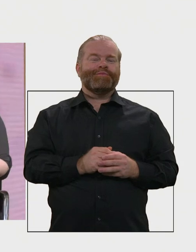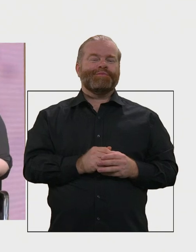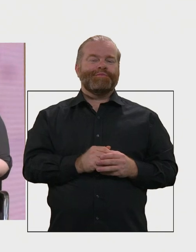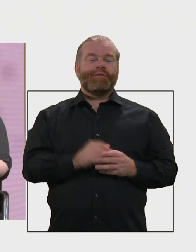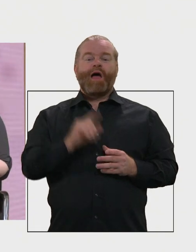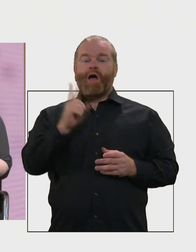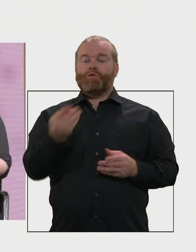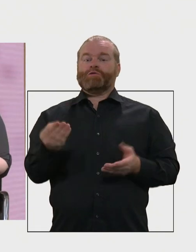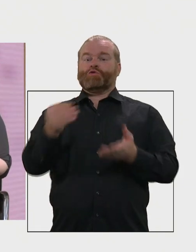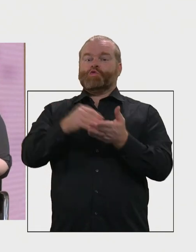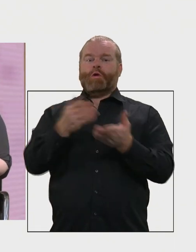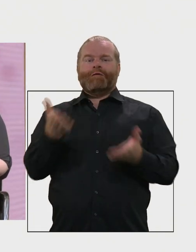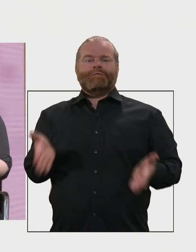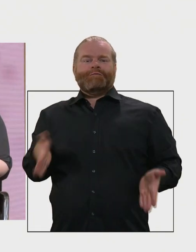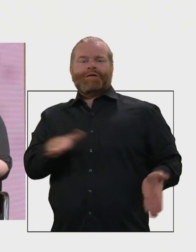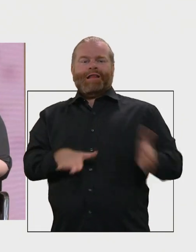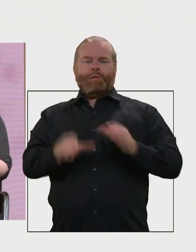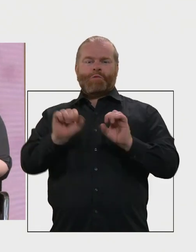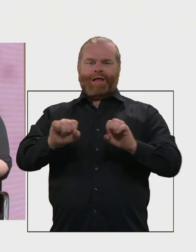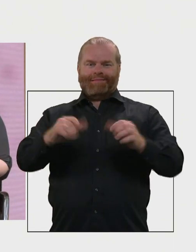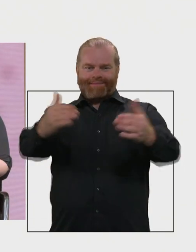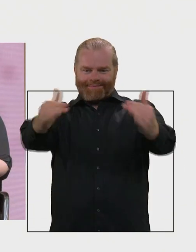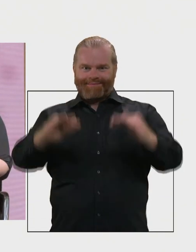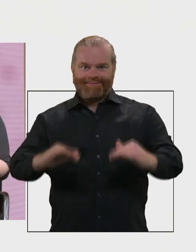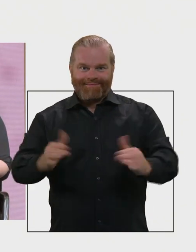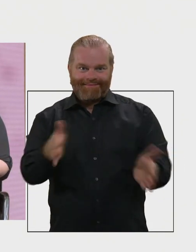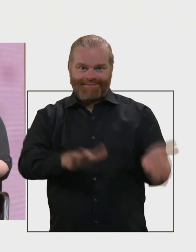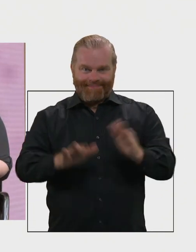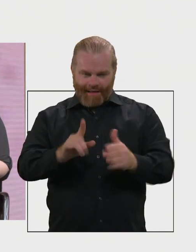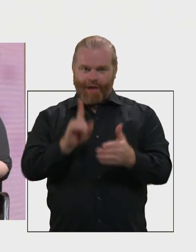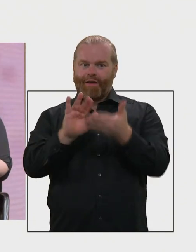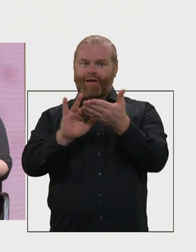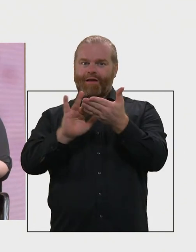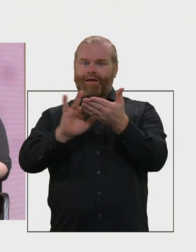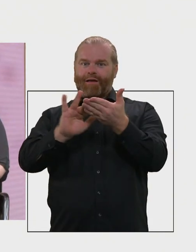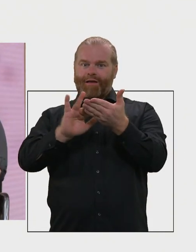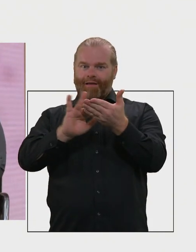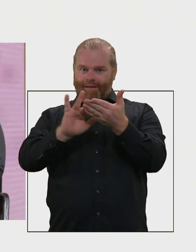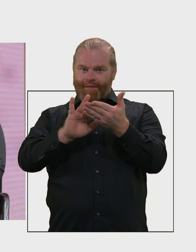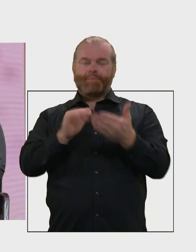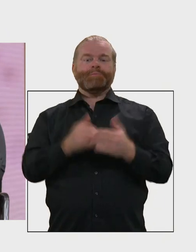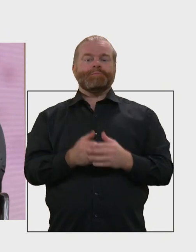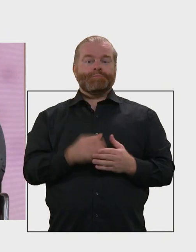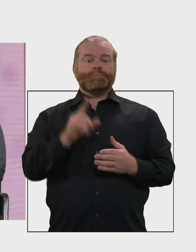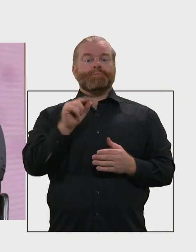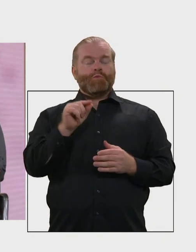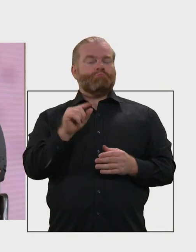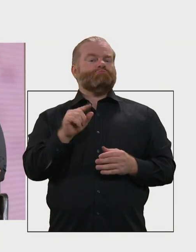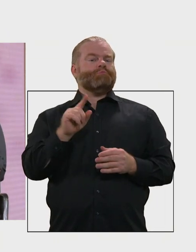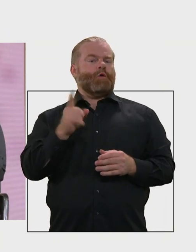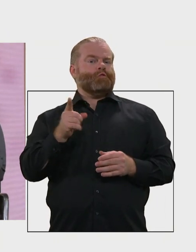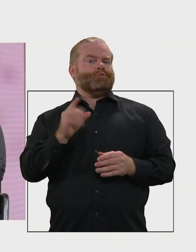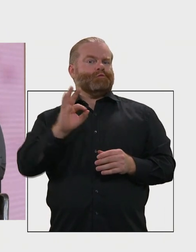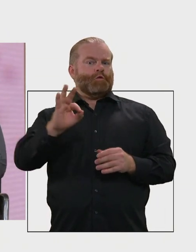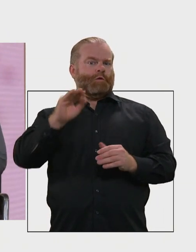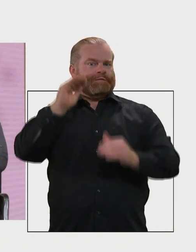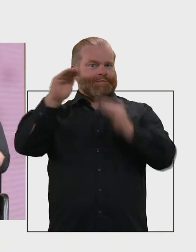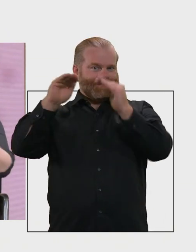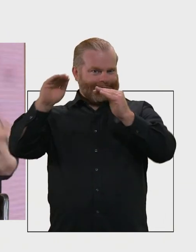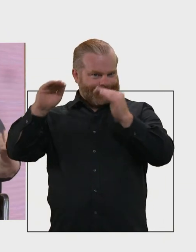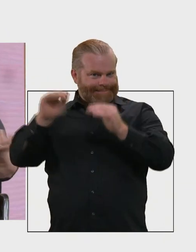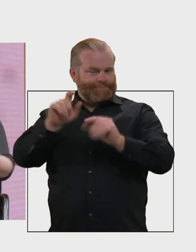eine Wickelgelegenheit für erwachsene Menschen auch geben und das ist ein Thema, das ist total wichtig und da bin ich froh, dass sowas mitgedacht worden